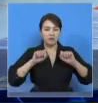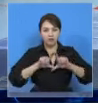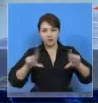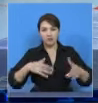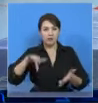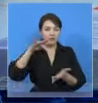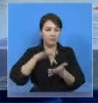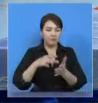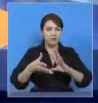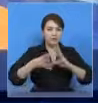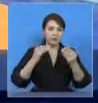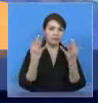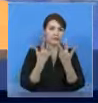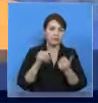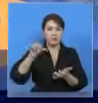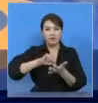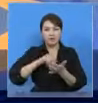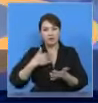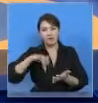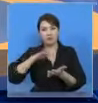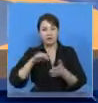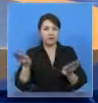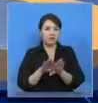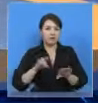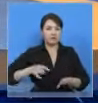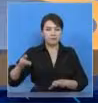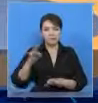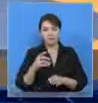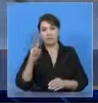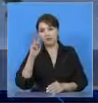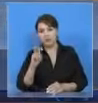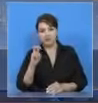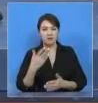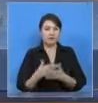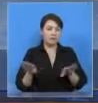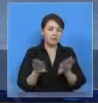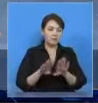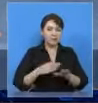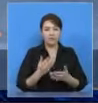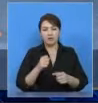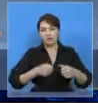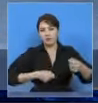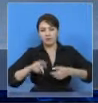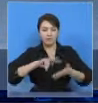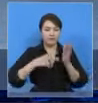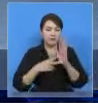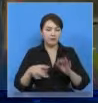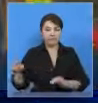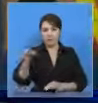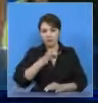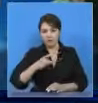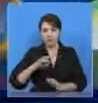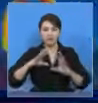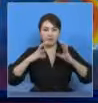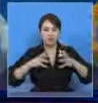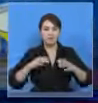города общее количество участников как из города таки районов перевалило за 200 такими темпами организаторы планируют выйти на республиканский